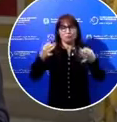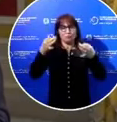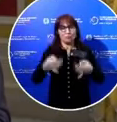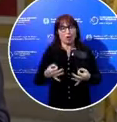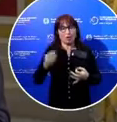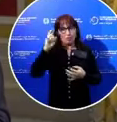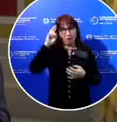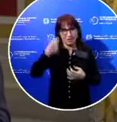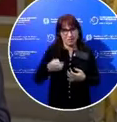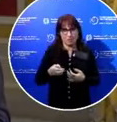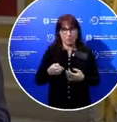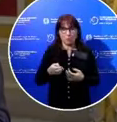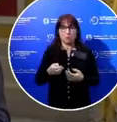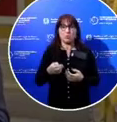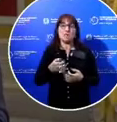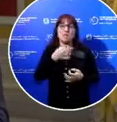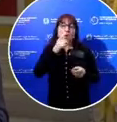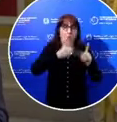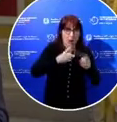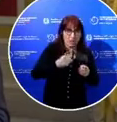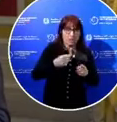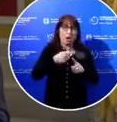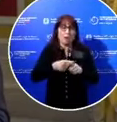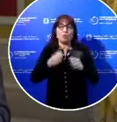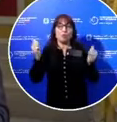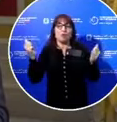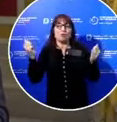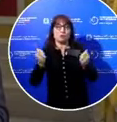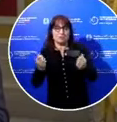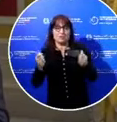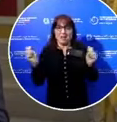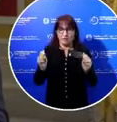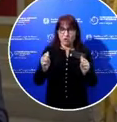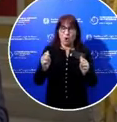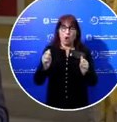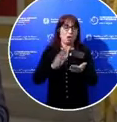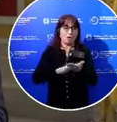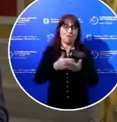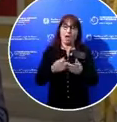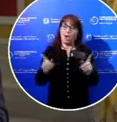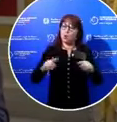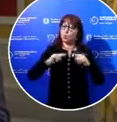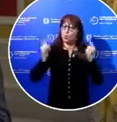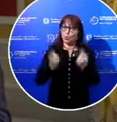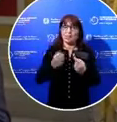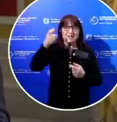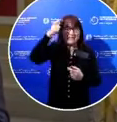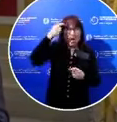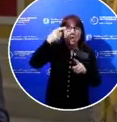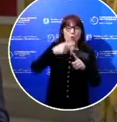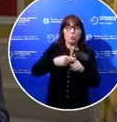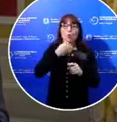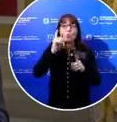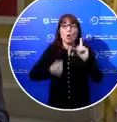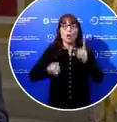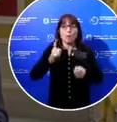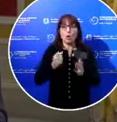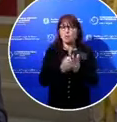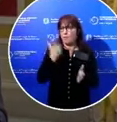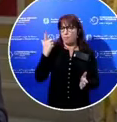rispettoso. Ciò vale per la politica come per i media, vale per tutti. Lo Stato e la buona politica devono essere un presidio